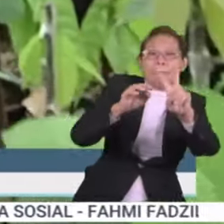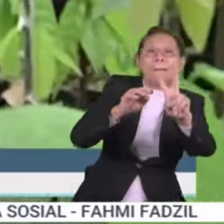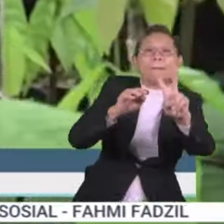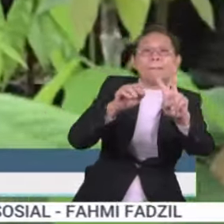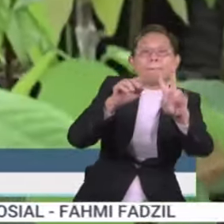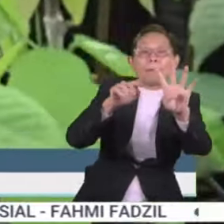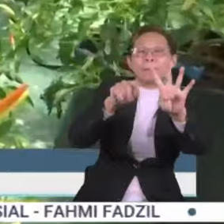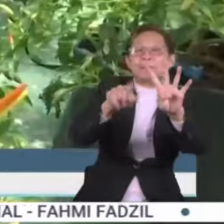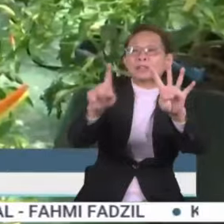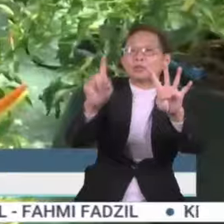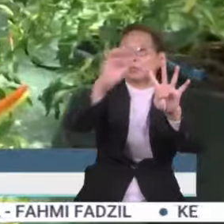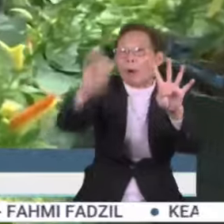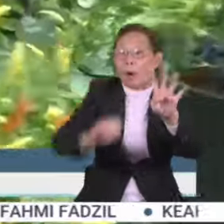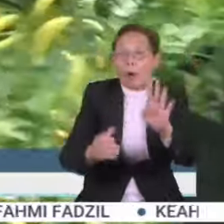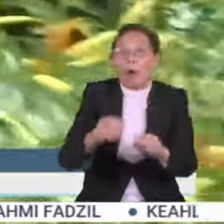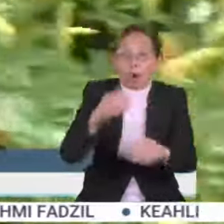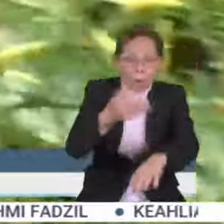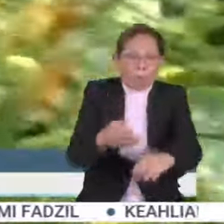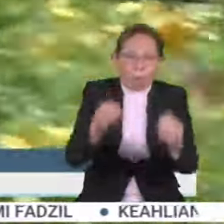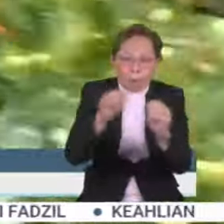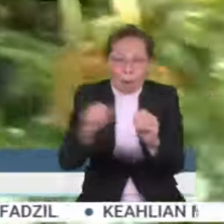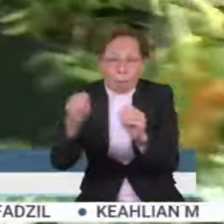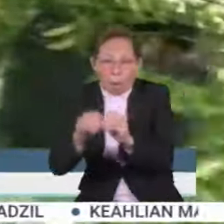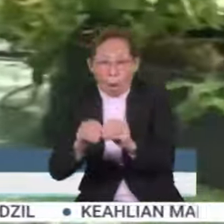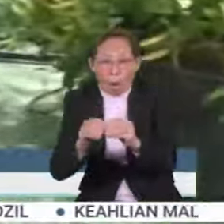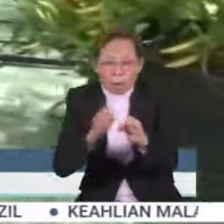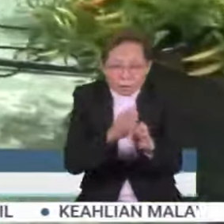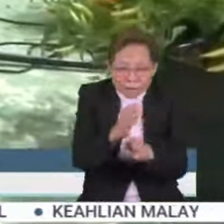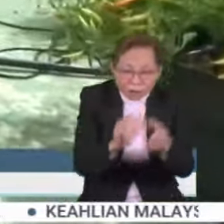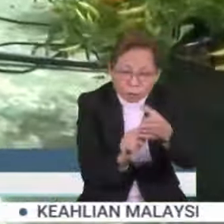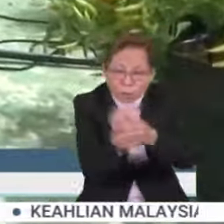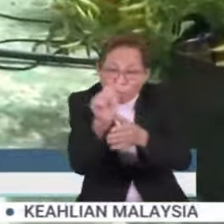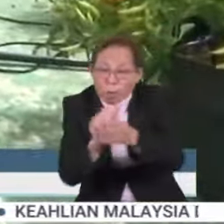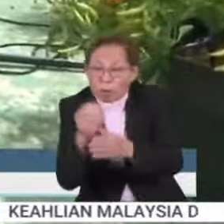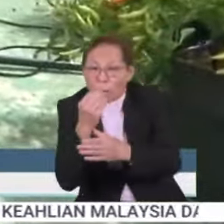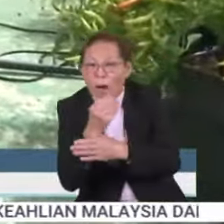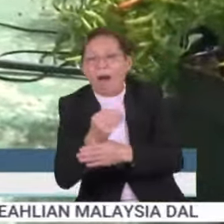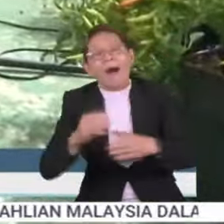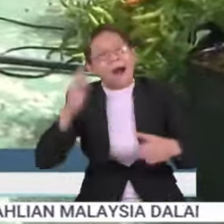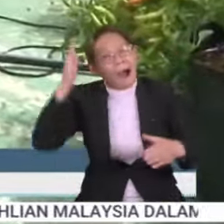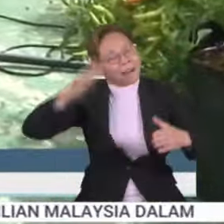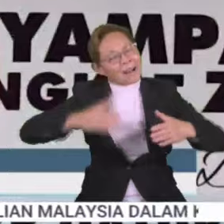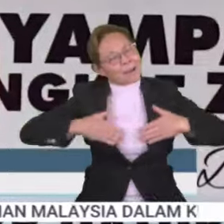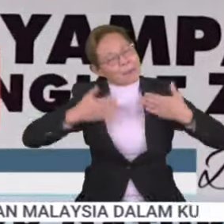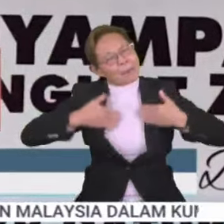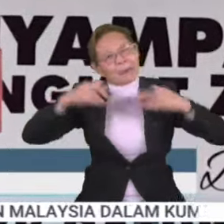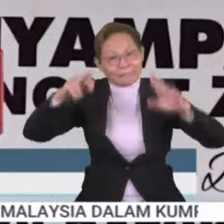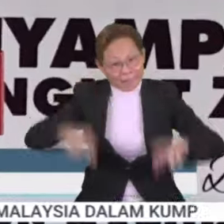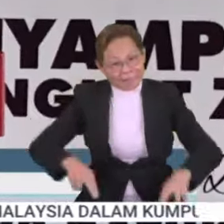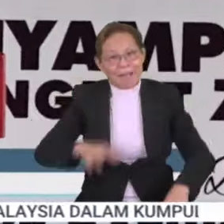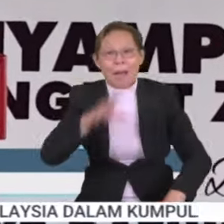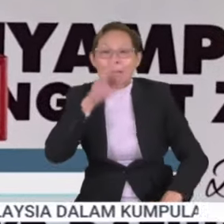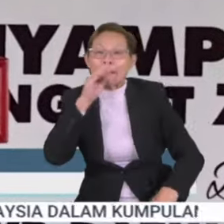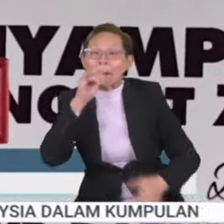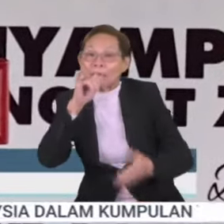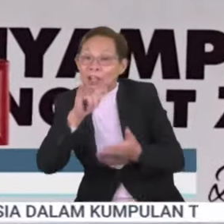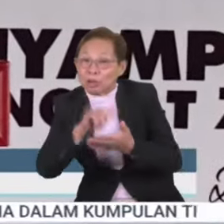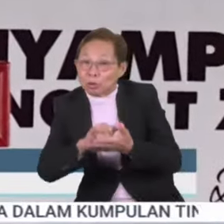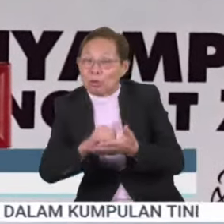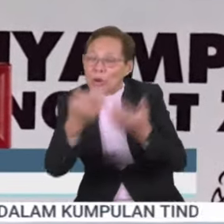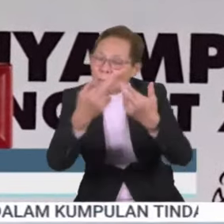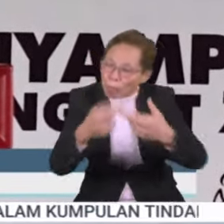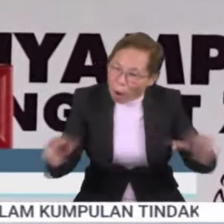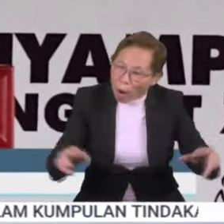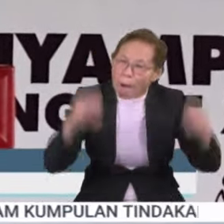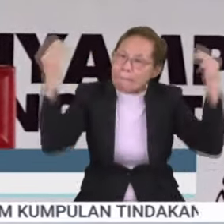1% bagi meningkatkan produktiviti sektor agromakanan yang akan menyejahterakan rakyat beliau menyatakan demikian selepas